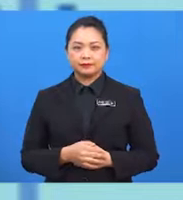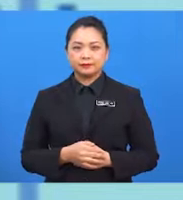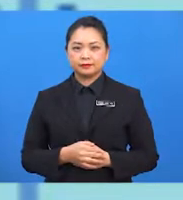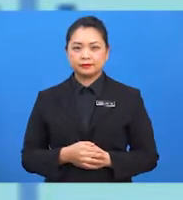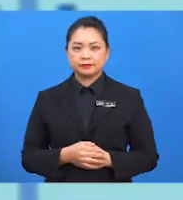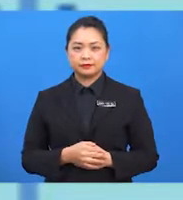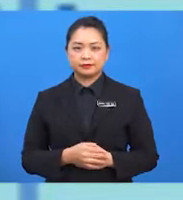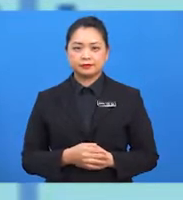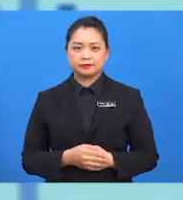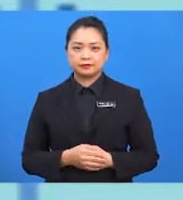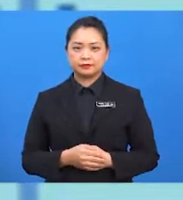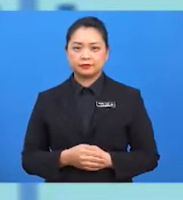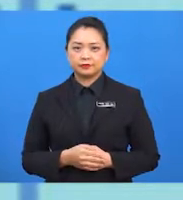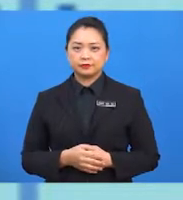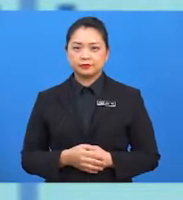presint